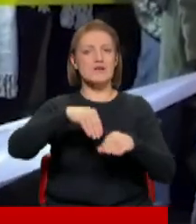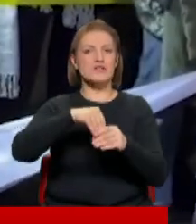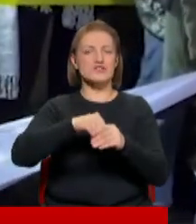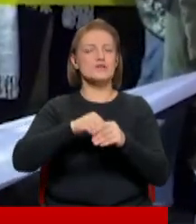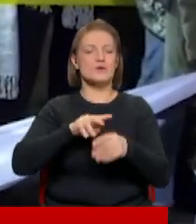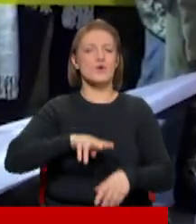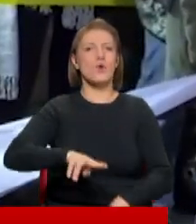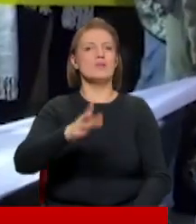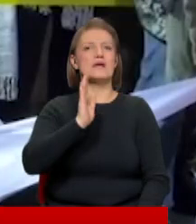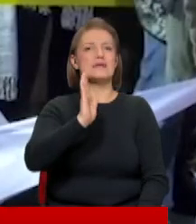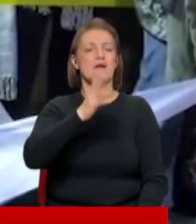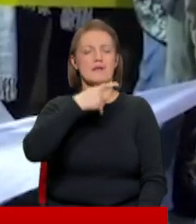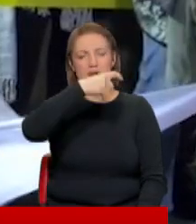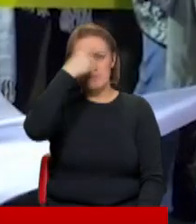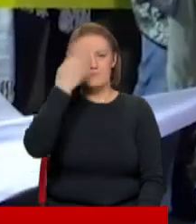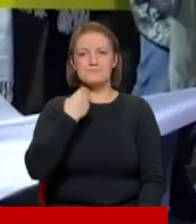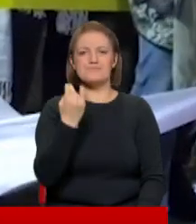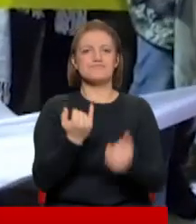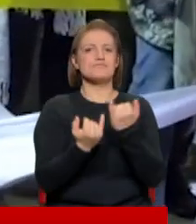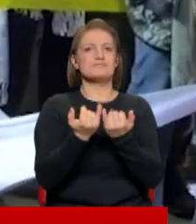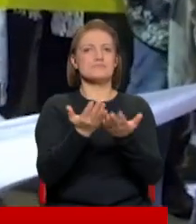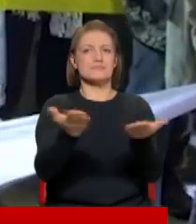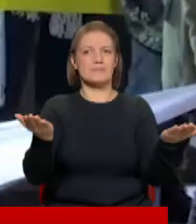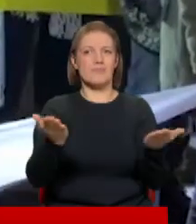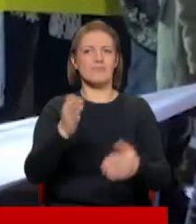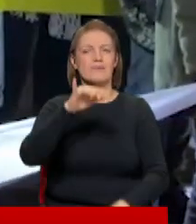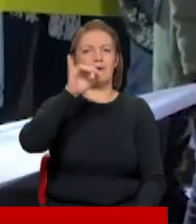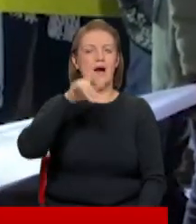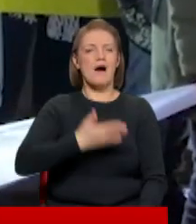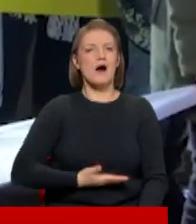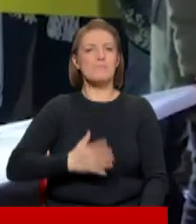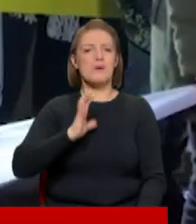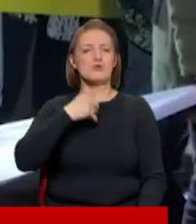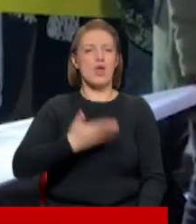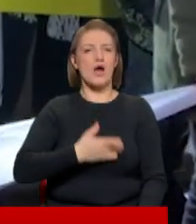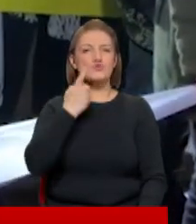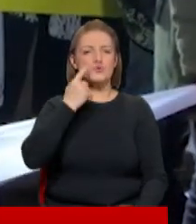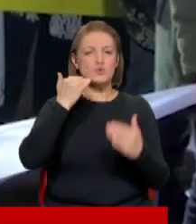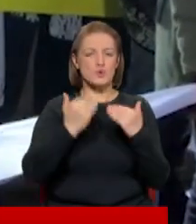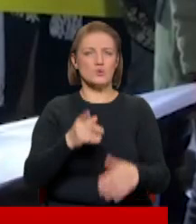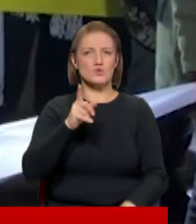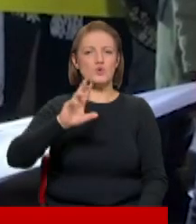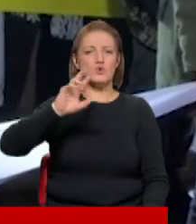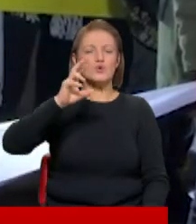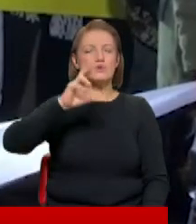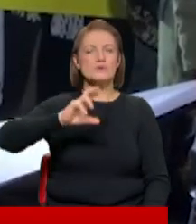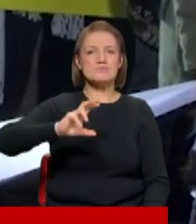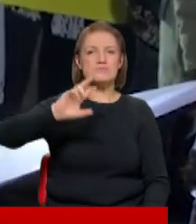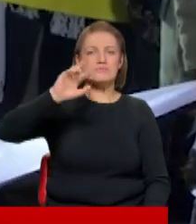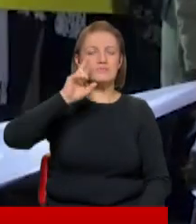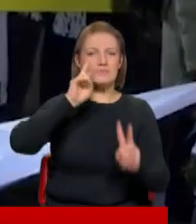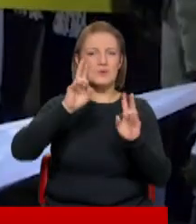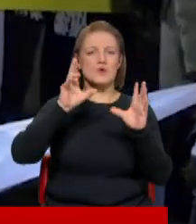gençler, emekçiler, kardeşler, patronların aç gözü doysa gün ışığını görerek başladığımız günleri